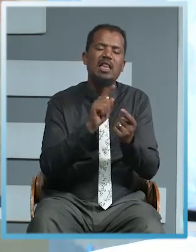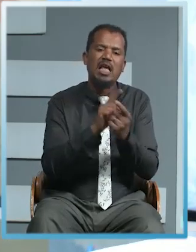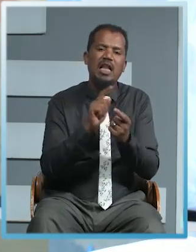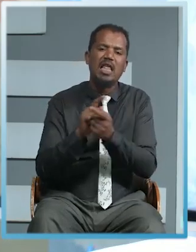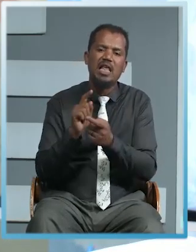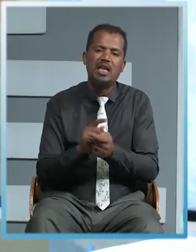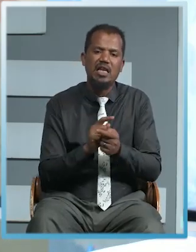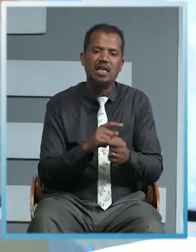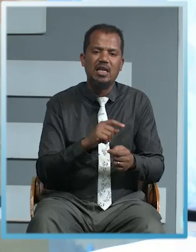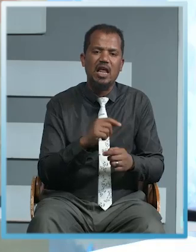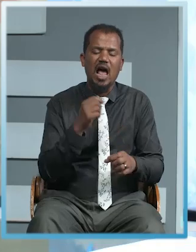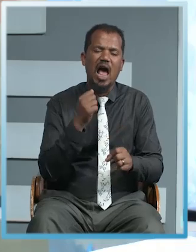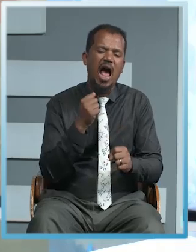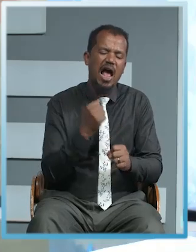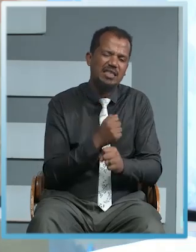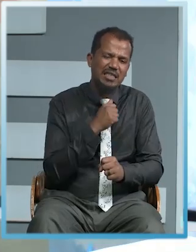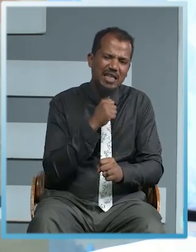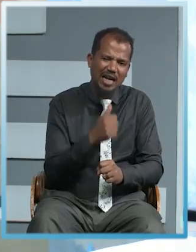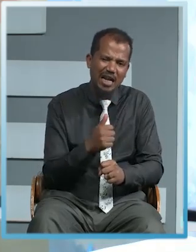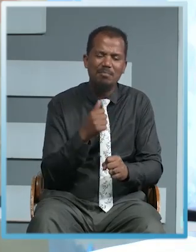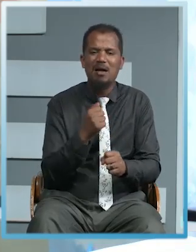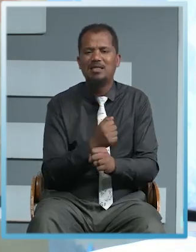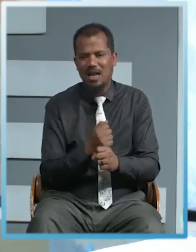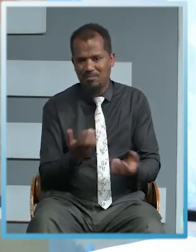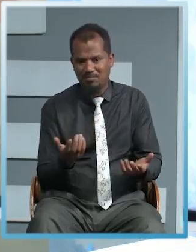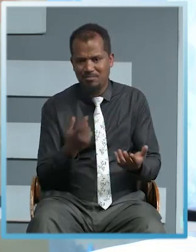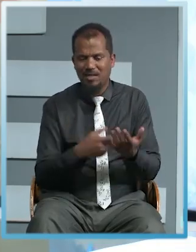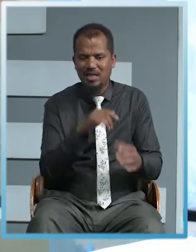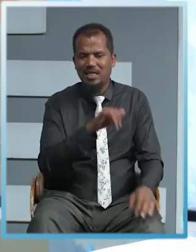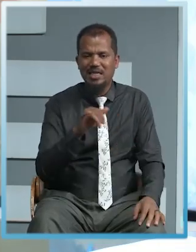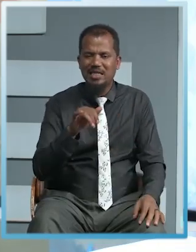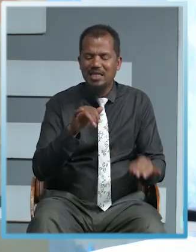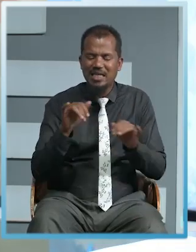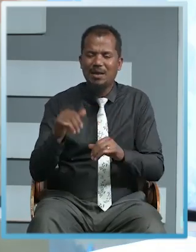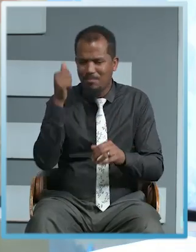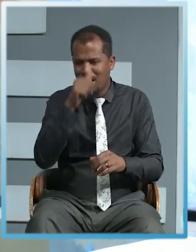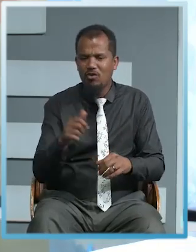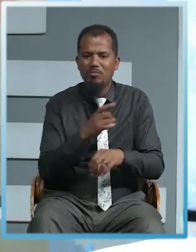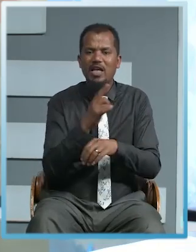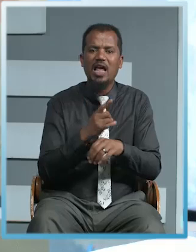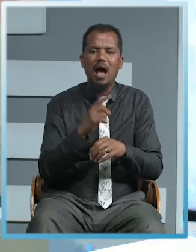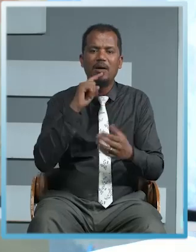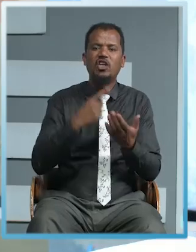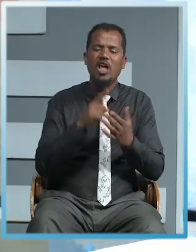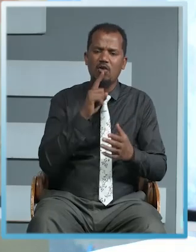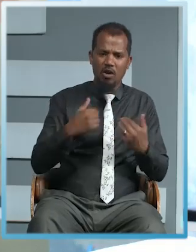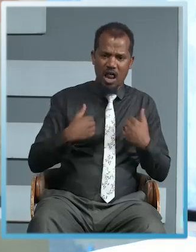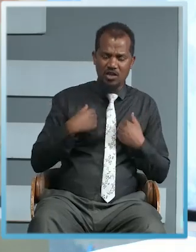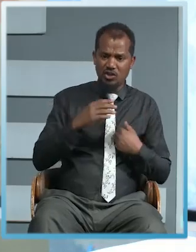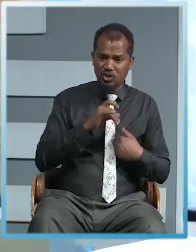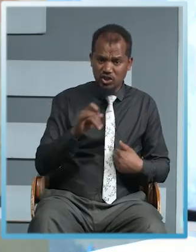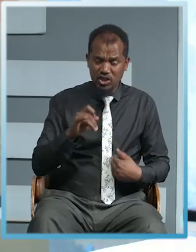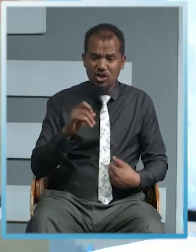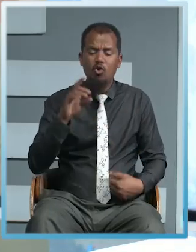እየተገናኘን አንሰራም አልሰራንም በዚህ መሰረት እንደማንኛውም ዜጋ ያለ መረጃ ነው እንጂ ያለኝ